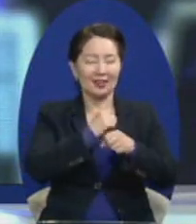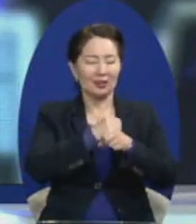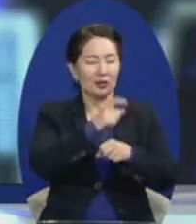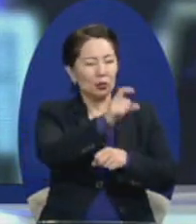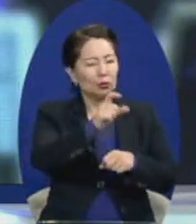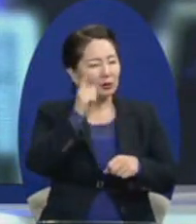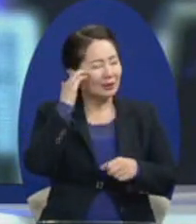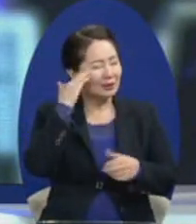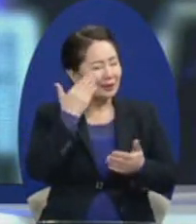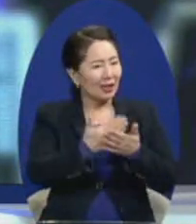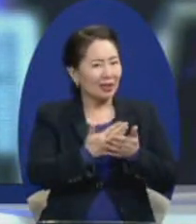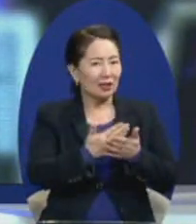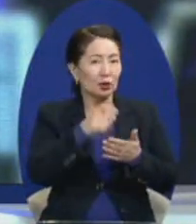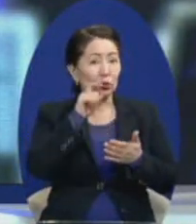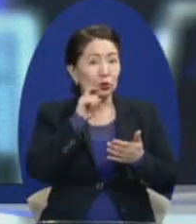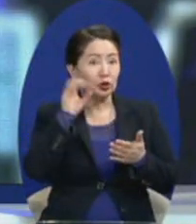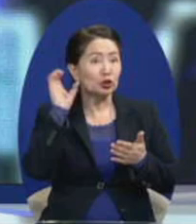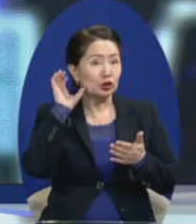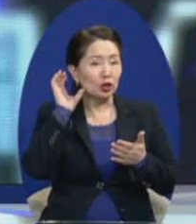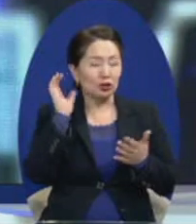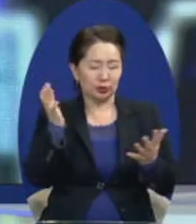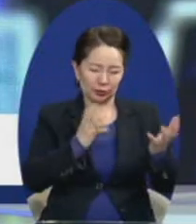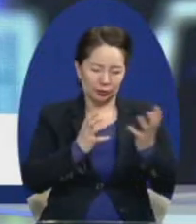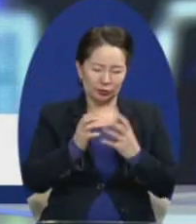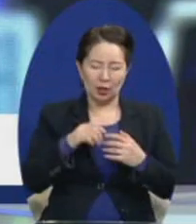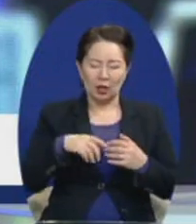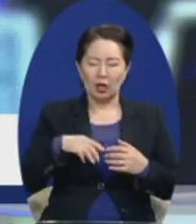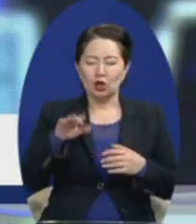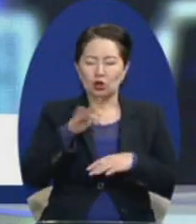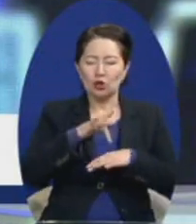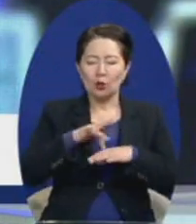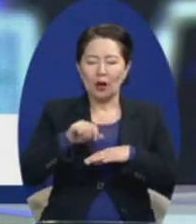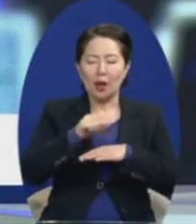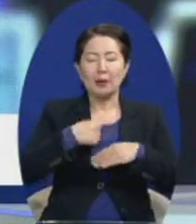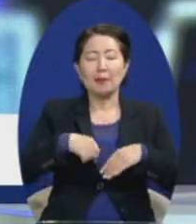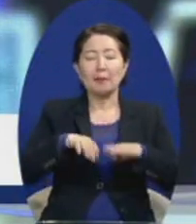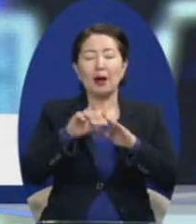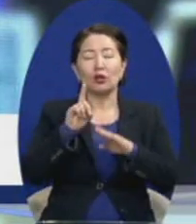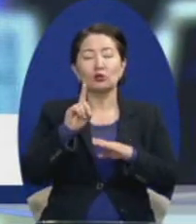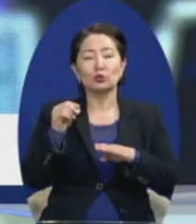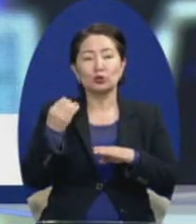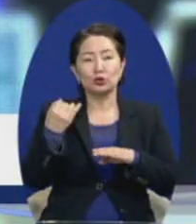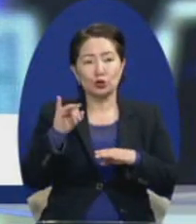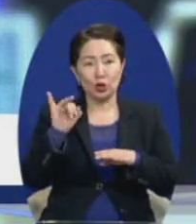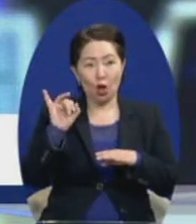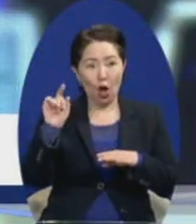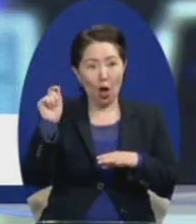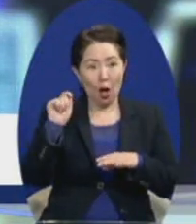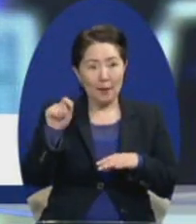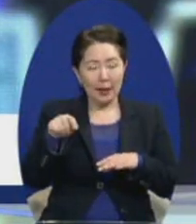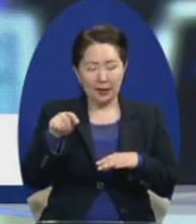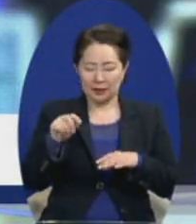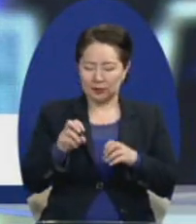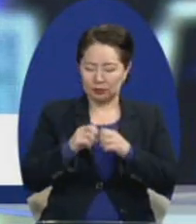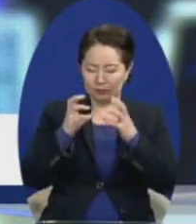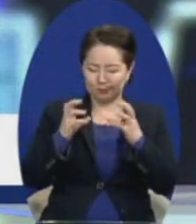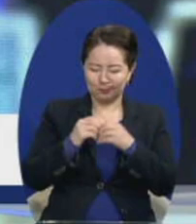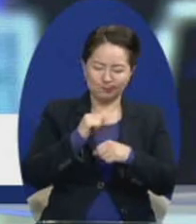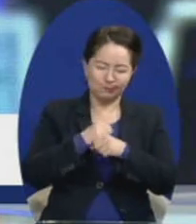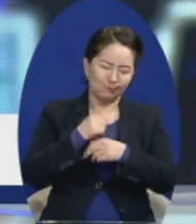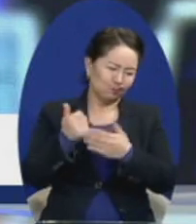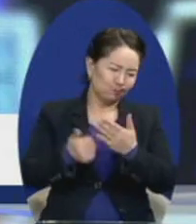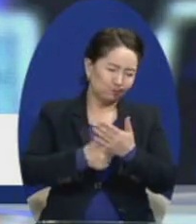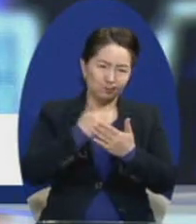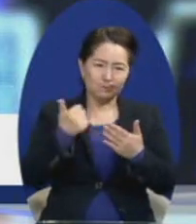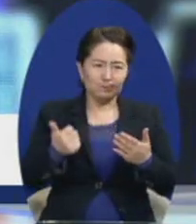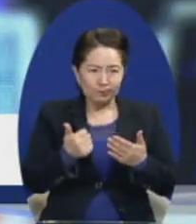Энэ онд Төв аймаг үүсгэн байгуулагдсан түүхт 100 жилийн гадуур тохиолж байна. За тэмдэглэл дайг хөгжил энэ бүтээн байгуулалтаа дүүрэн байлгах болгомдсон